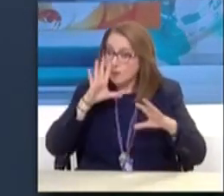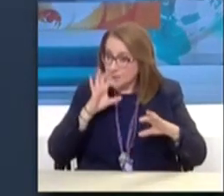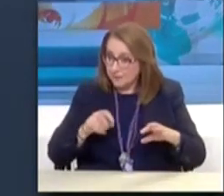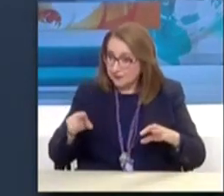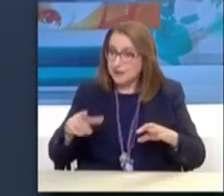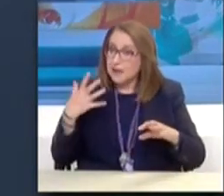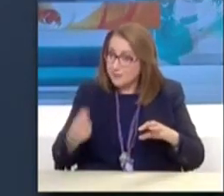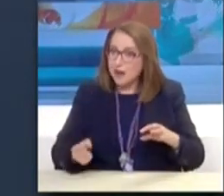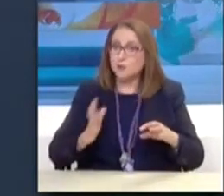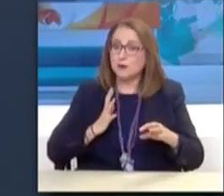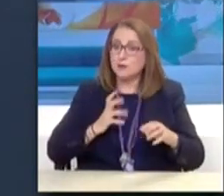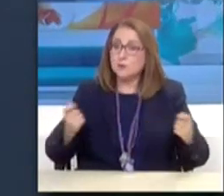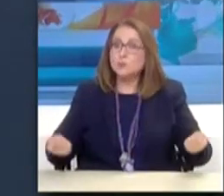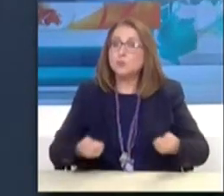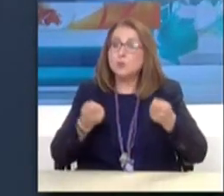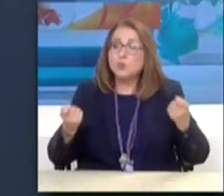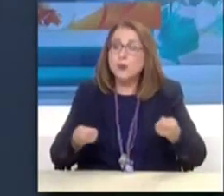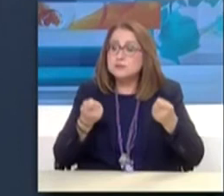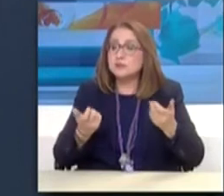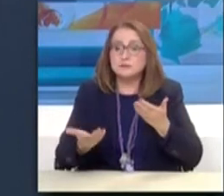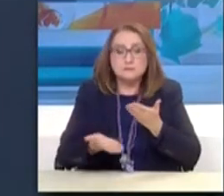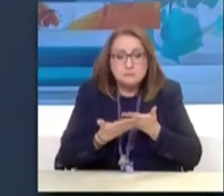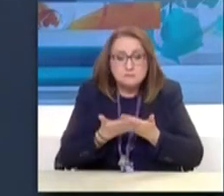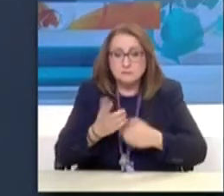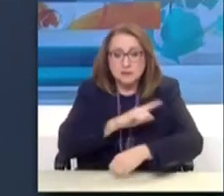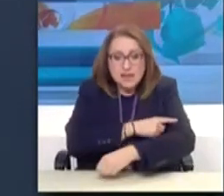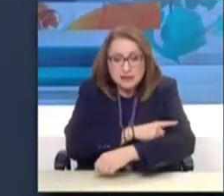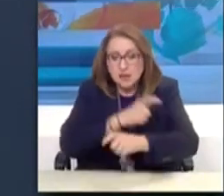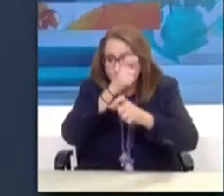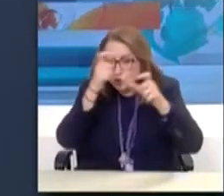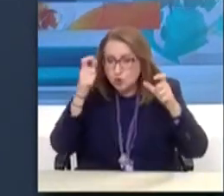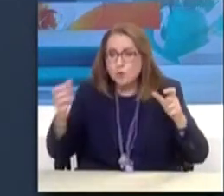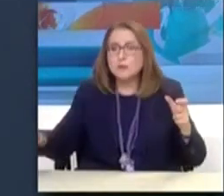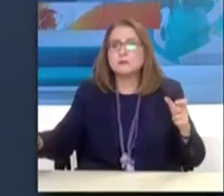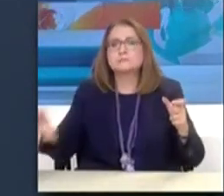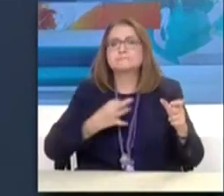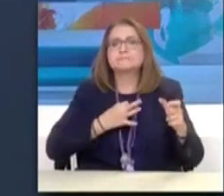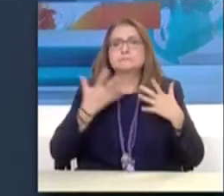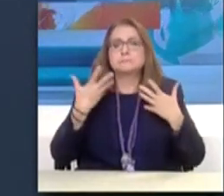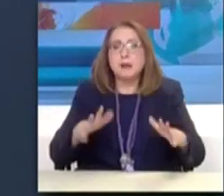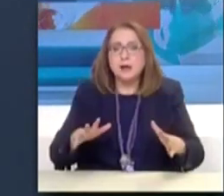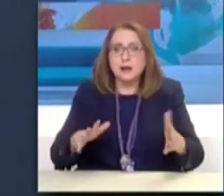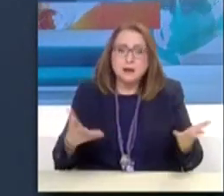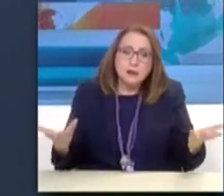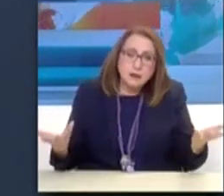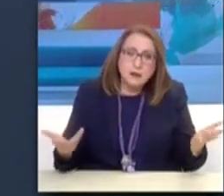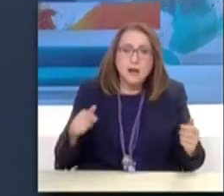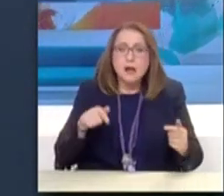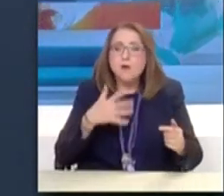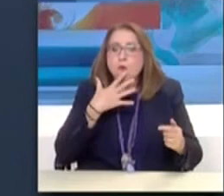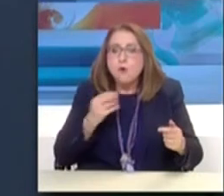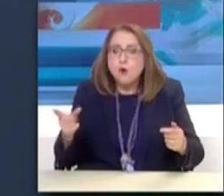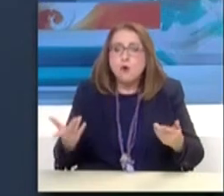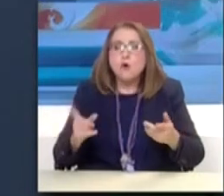κρούσμα της λίμωξης σε χώρους παροχής υπηρεσιών υγείας. Η οδηγία αυτή αφορά στενή επαφή